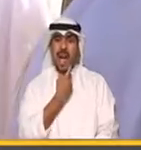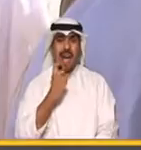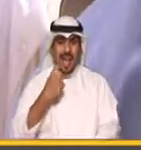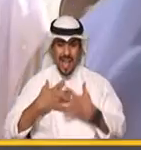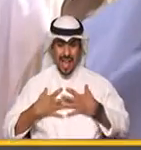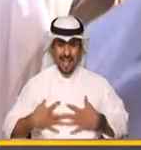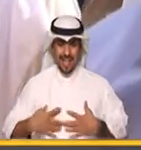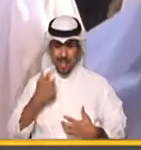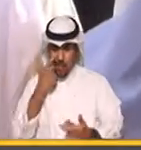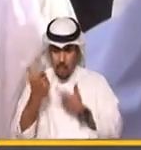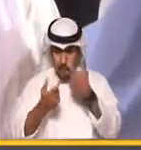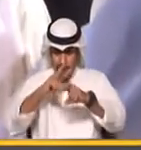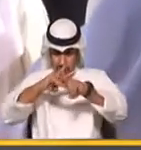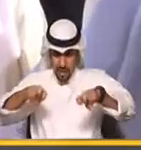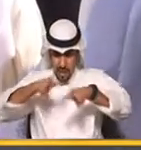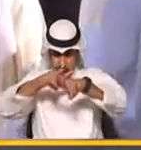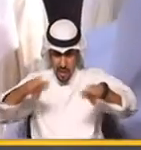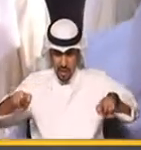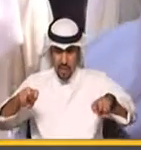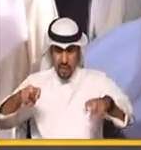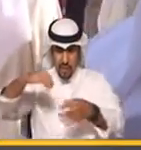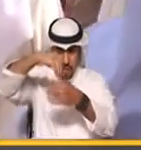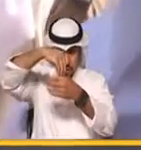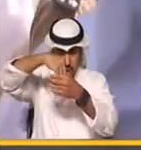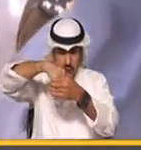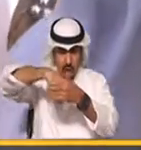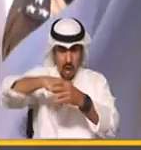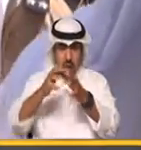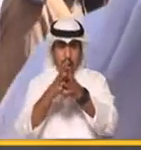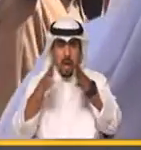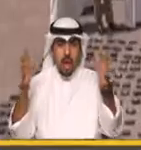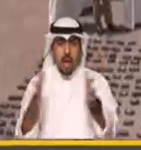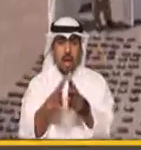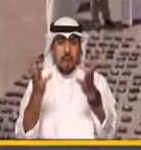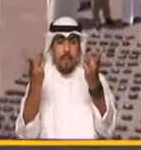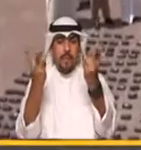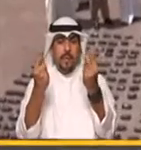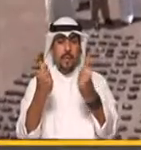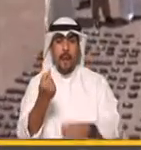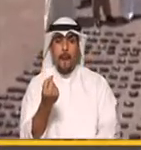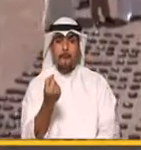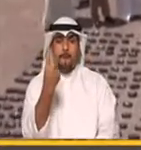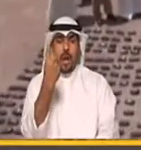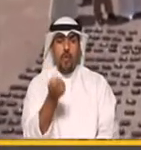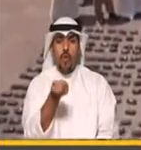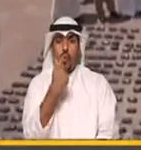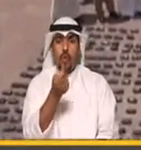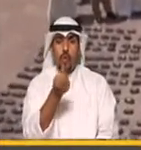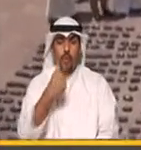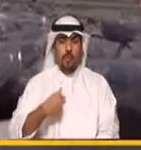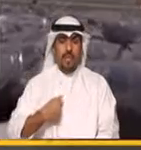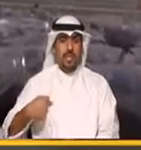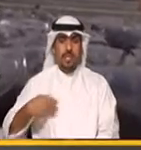والعمل على تفتيشها حيث عثر على مليون ونصف المليون حبه من المواد المخدر الكبتاجون